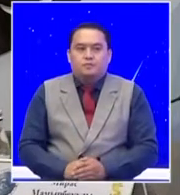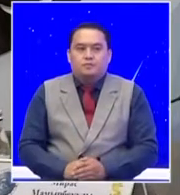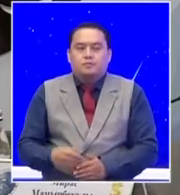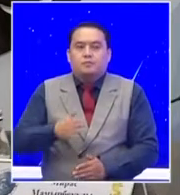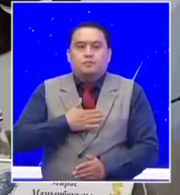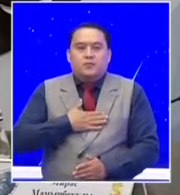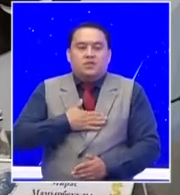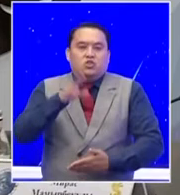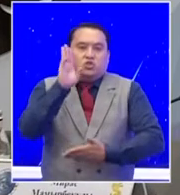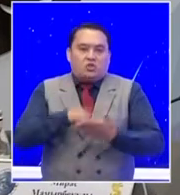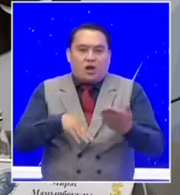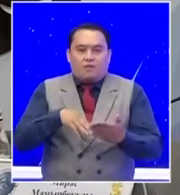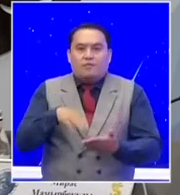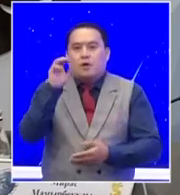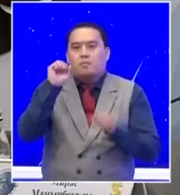накладывать не имеем права.